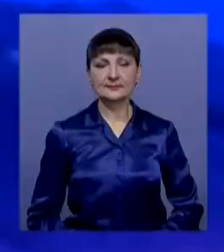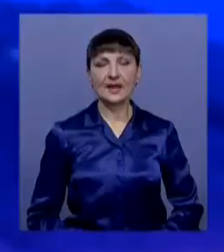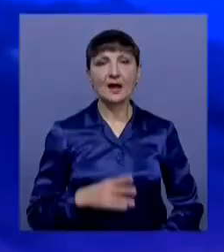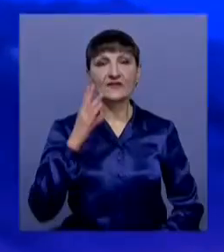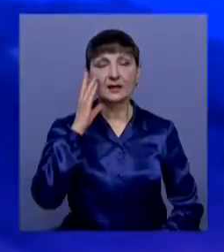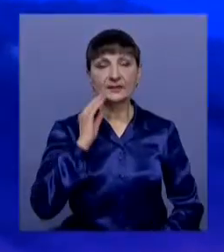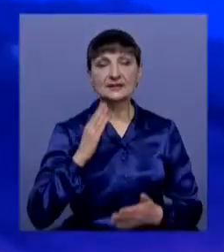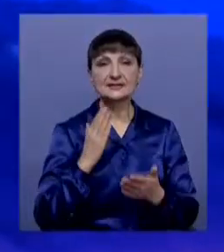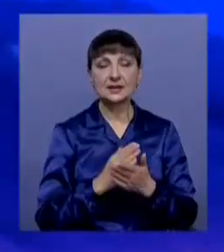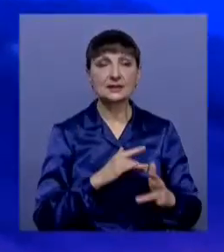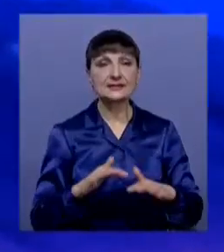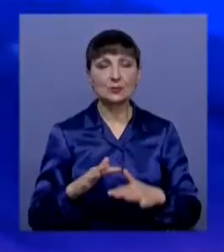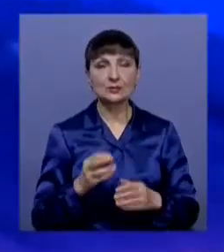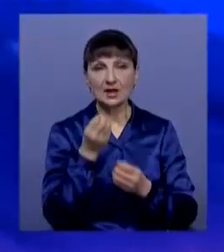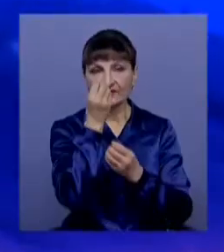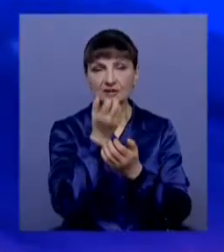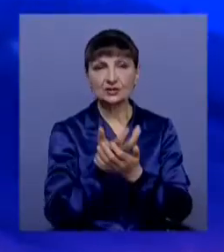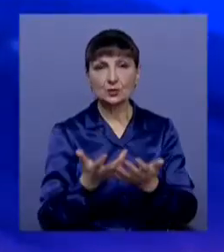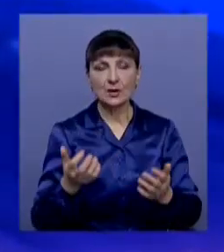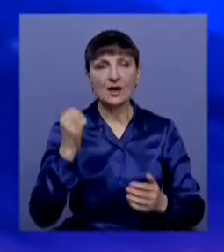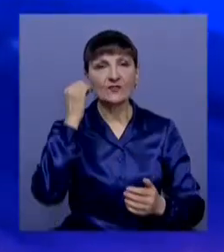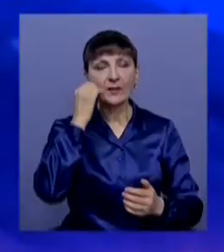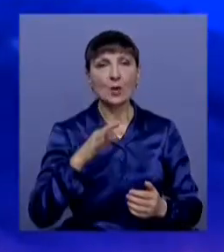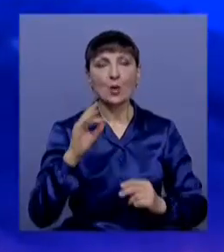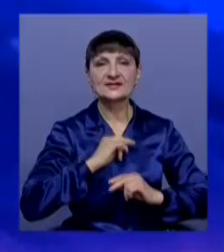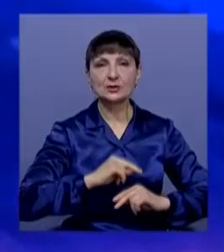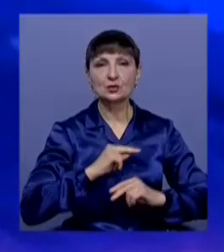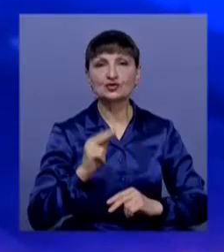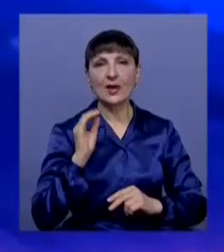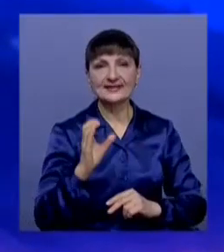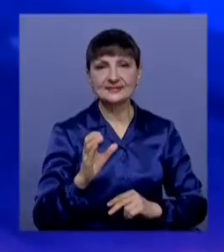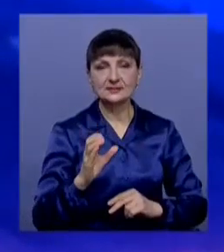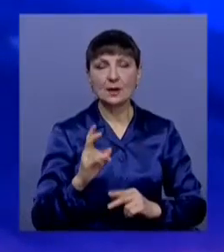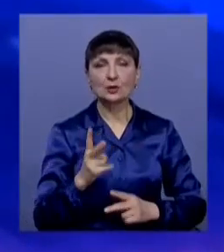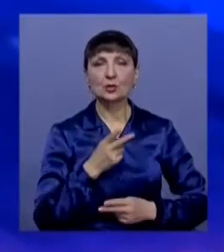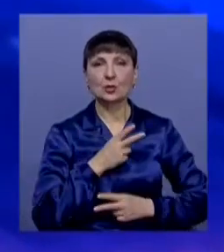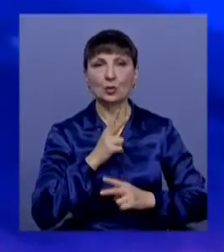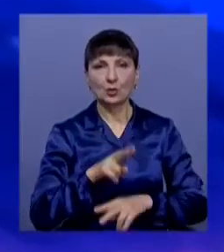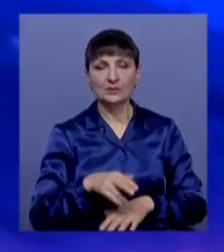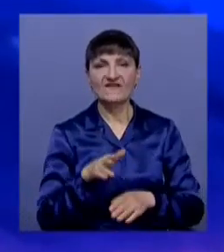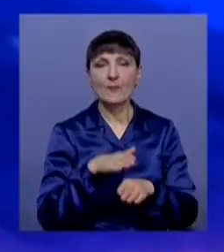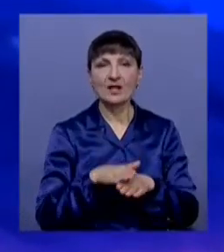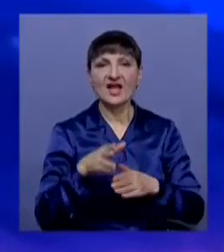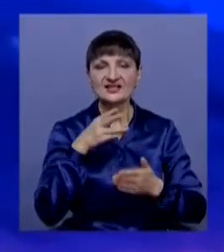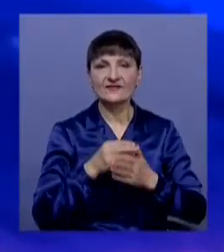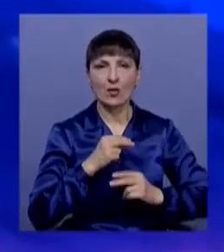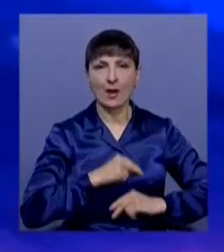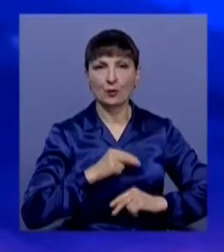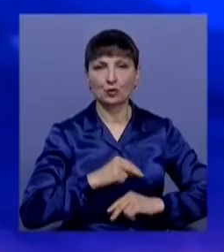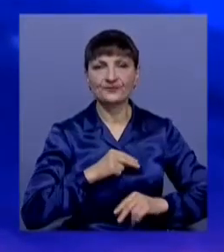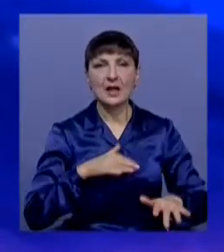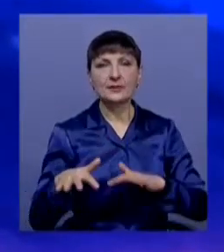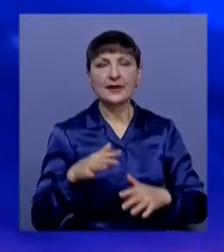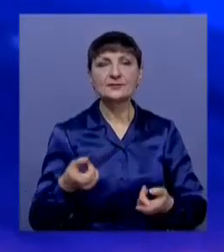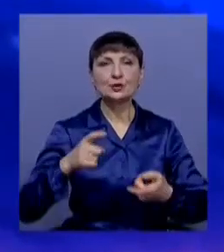В Алматы состоялась церемония возложения цветов в память о сотрудниках ЧС, отдавших свои жизни, выполняя профессиональный долг.